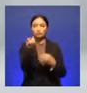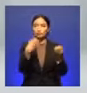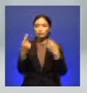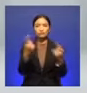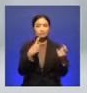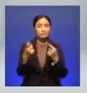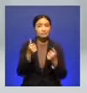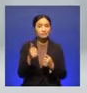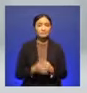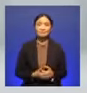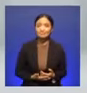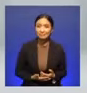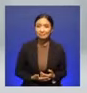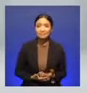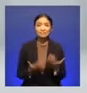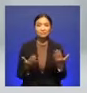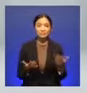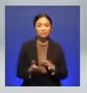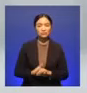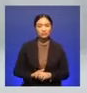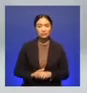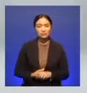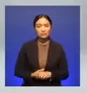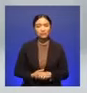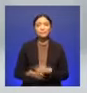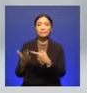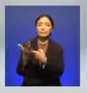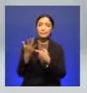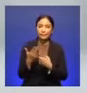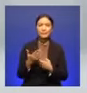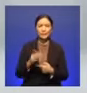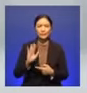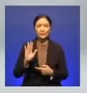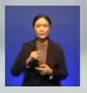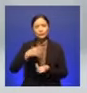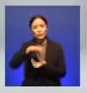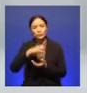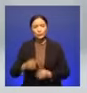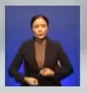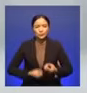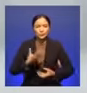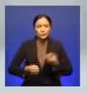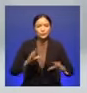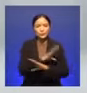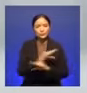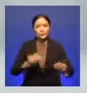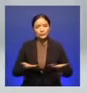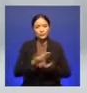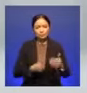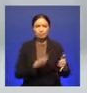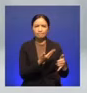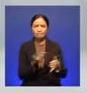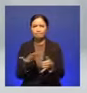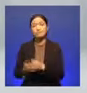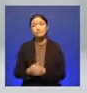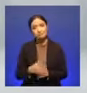ตอนนี้ดูเหมือนว่ามีผู้ที่เสนอที่จะขอแลกเปลี่ยนความคิดเห็นหลายท่านเลยนะคะอาจจะ